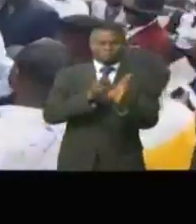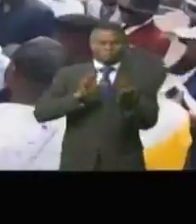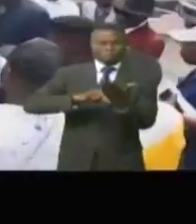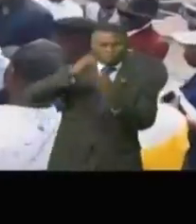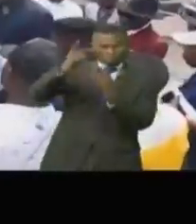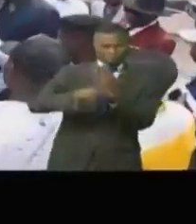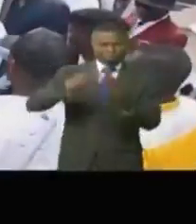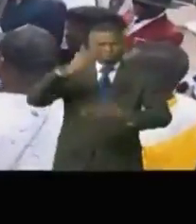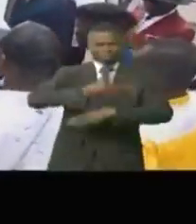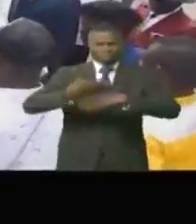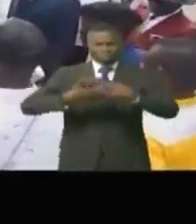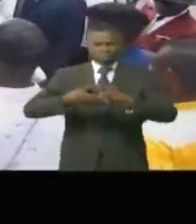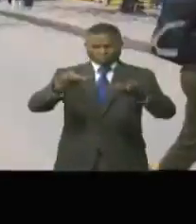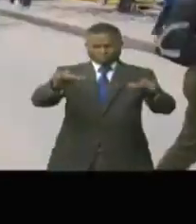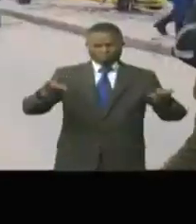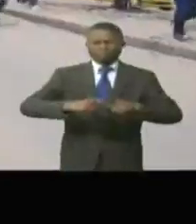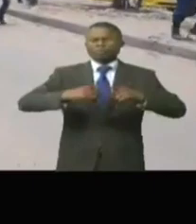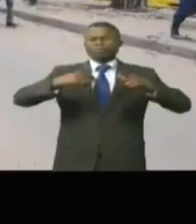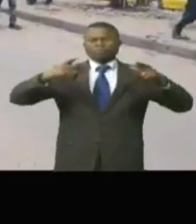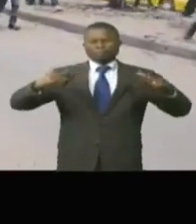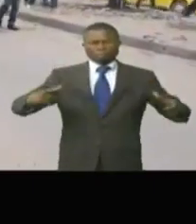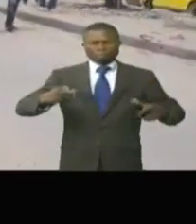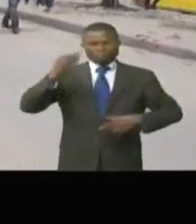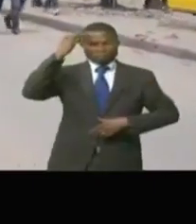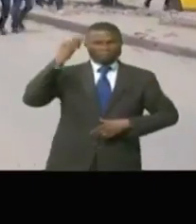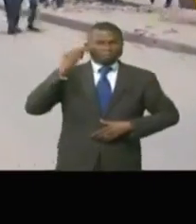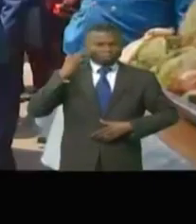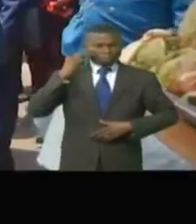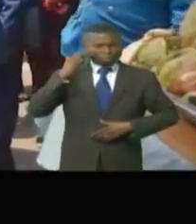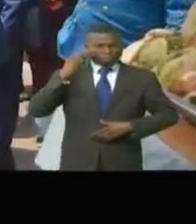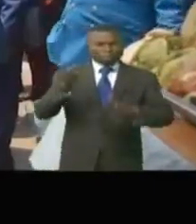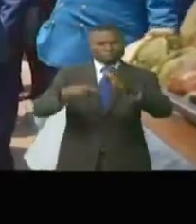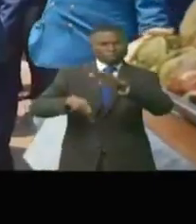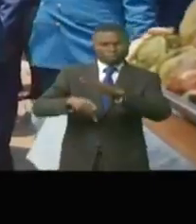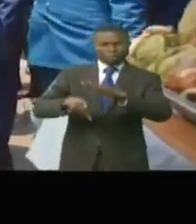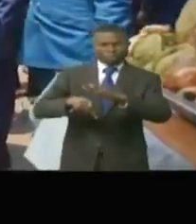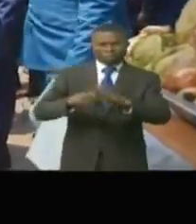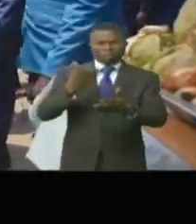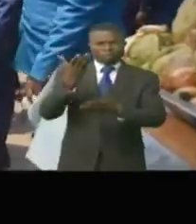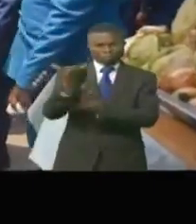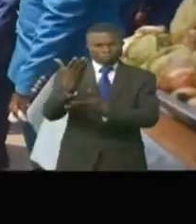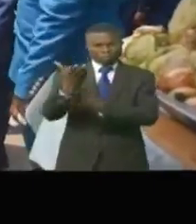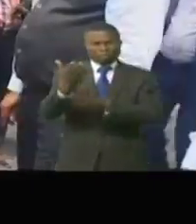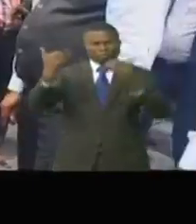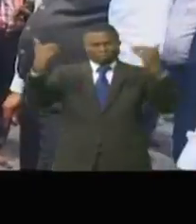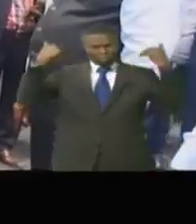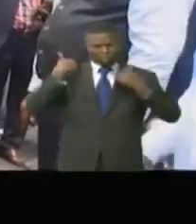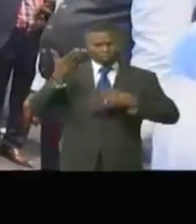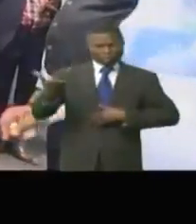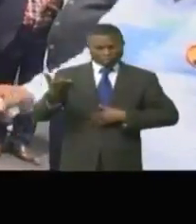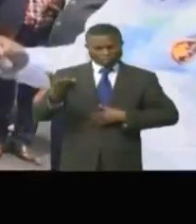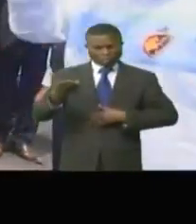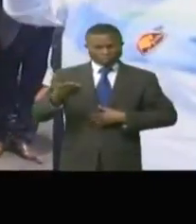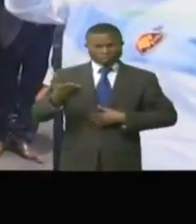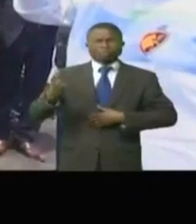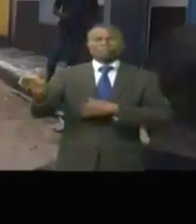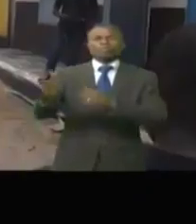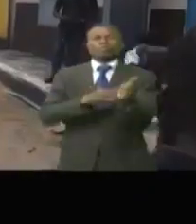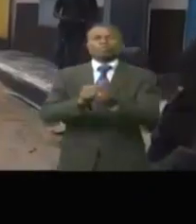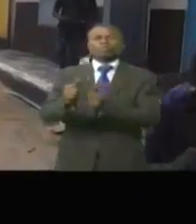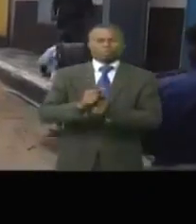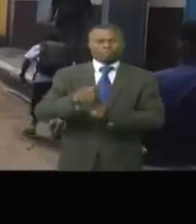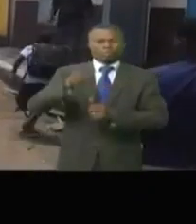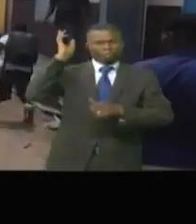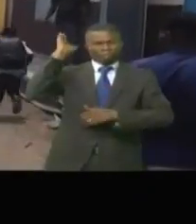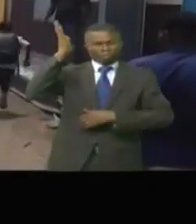consistait à construire une salle polyvalente, le ministre Gratien Tsakala a tiré les oreilles de ses occupants qui en ont fait un épicentre des